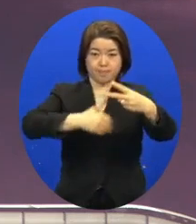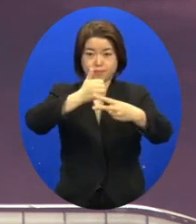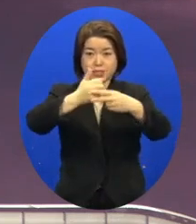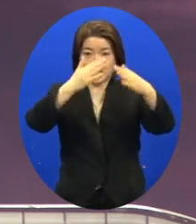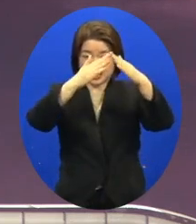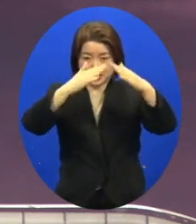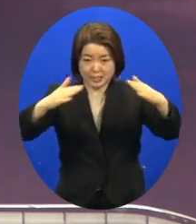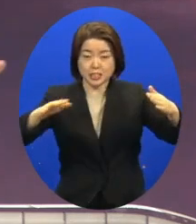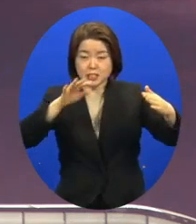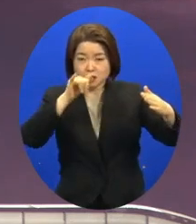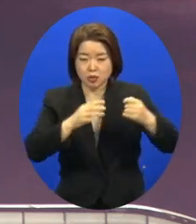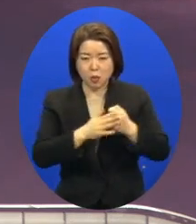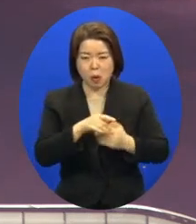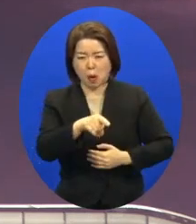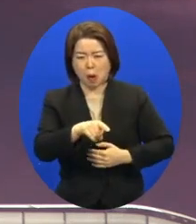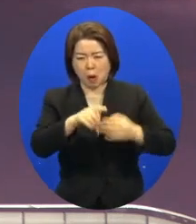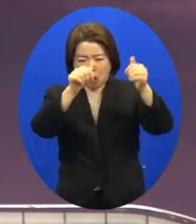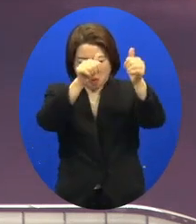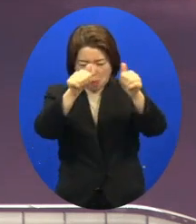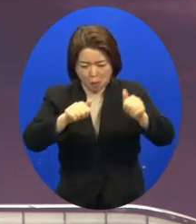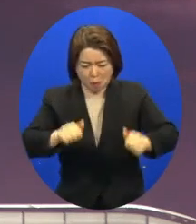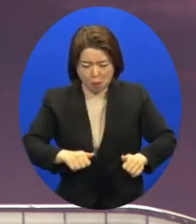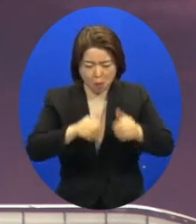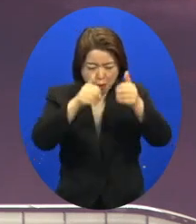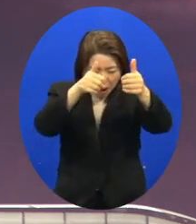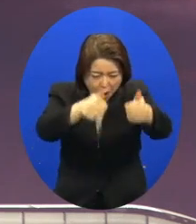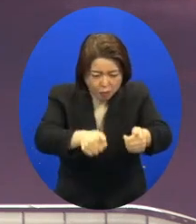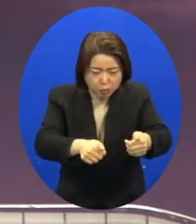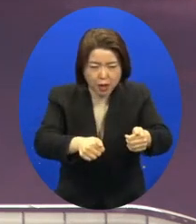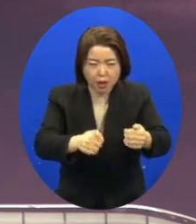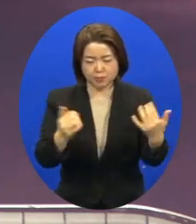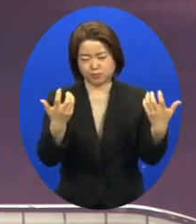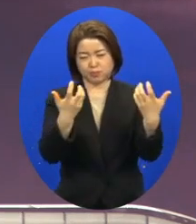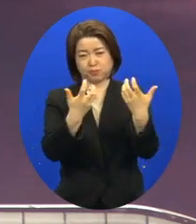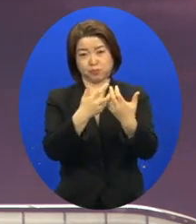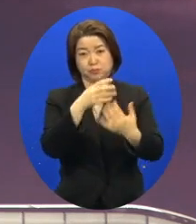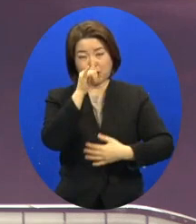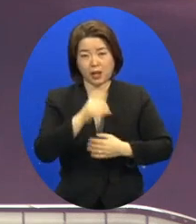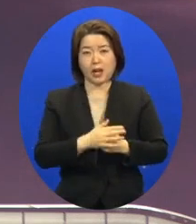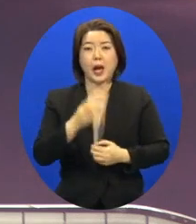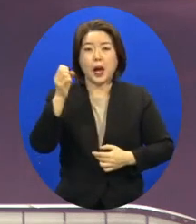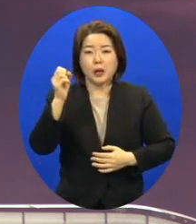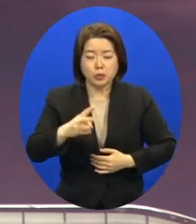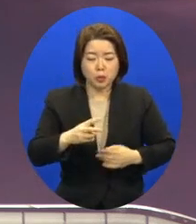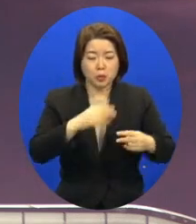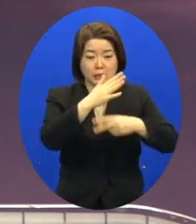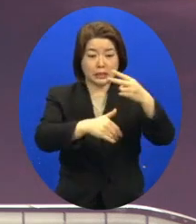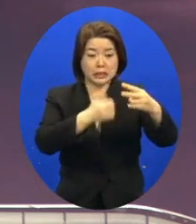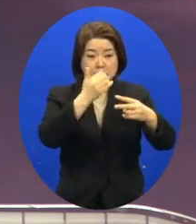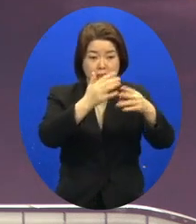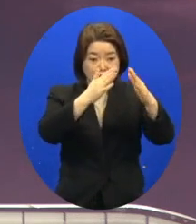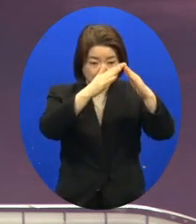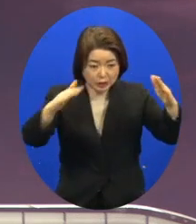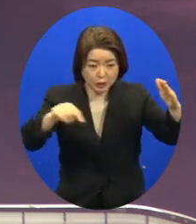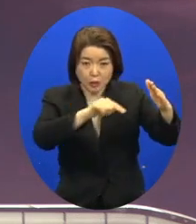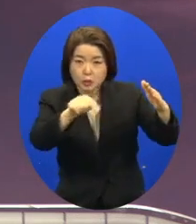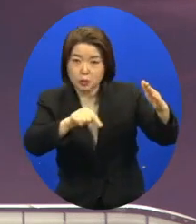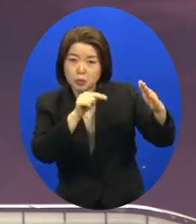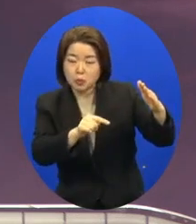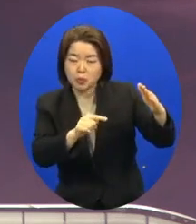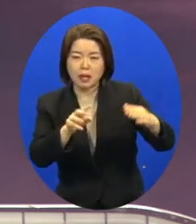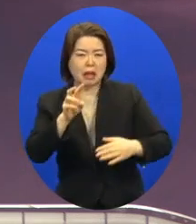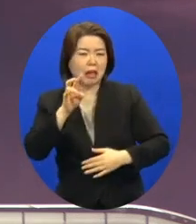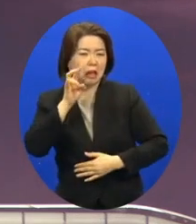우상 숭배가 가득한 도시였고, 그리고 그 신전은 창녀들이 그